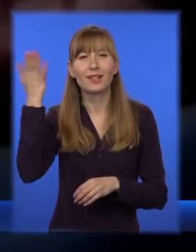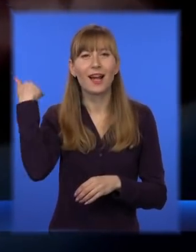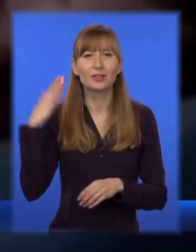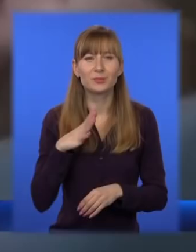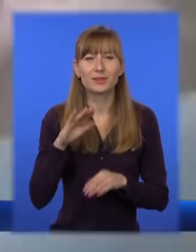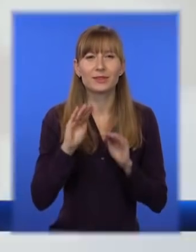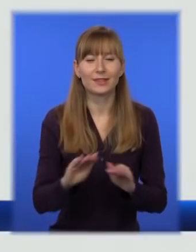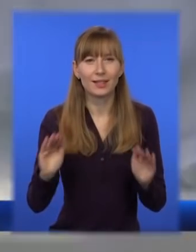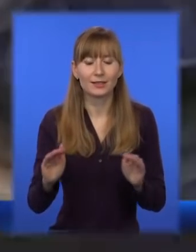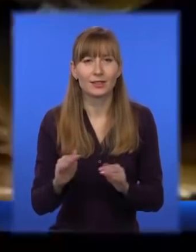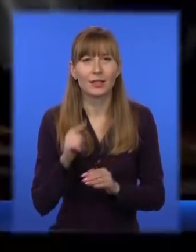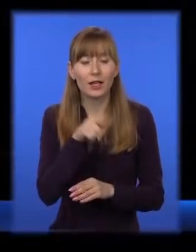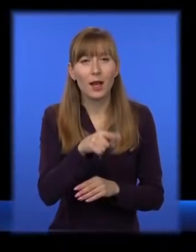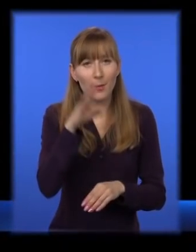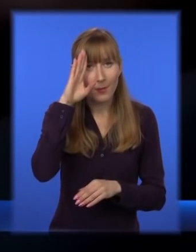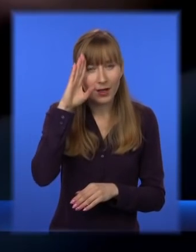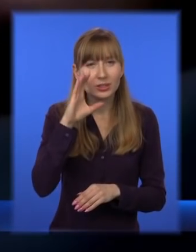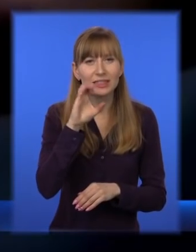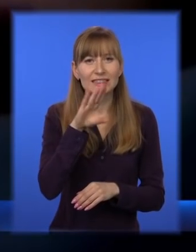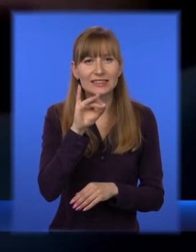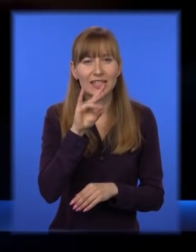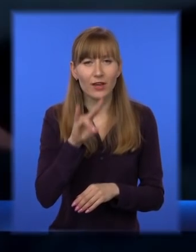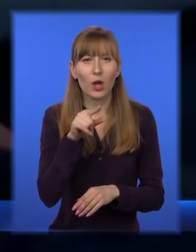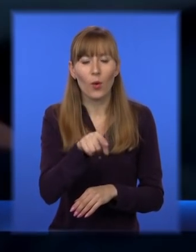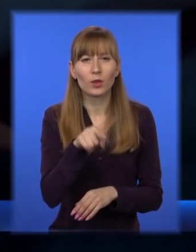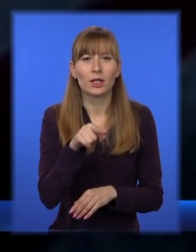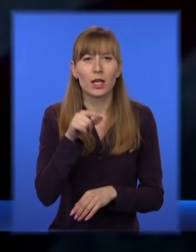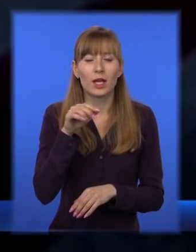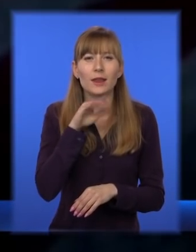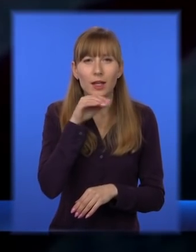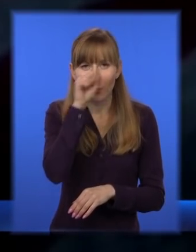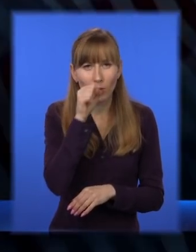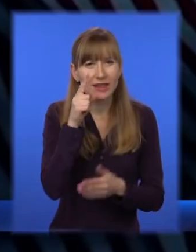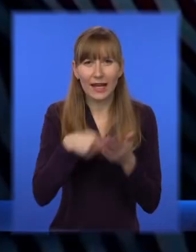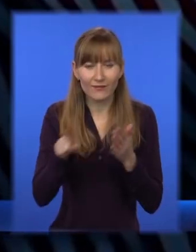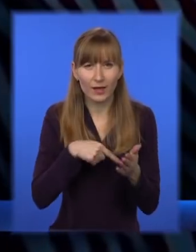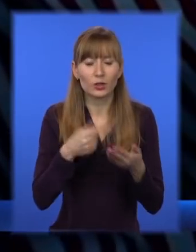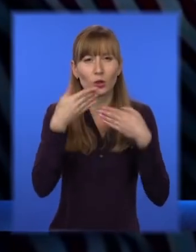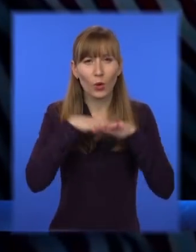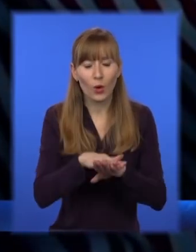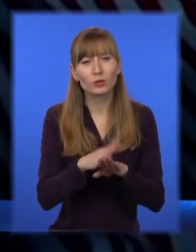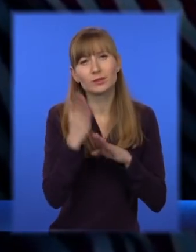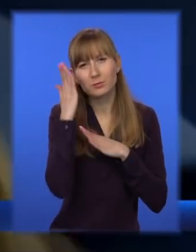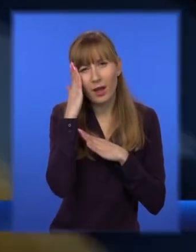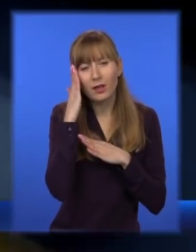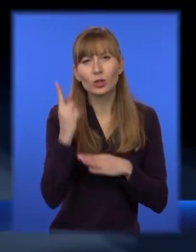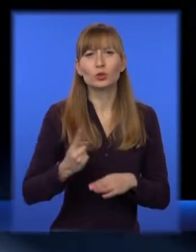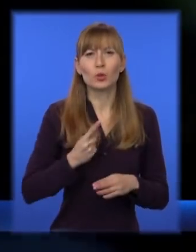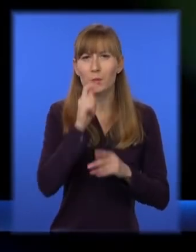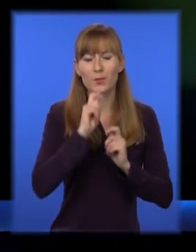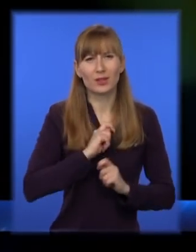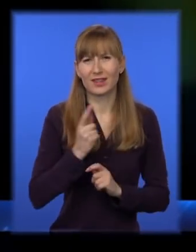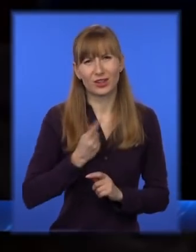подарує справжнє диво. Головний герой стрічки Стівен вже давно не вірить у Санта-Клауса. В ніч проти Різдва він лягає спати без